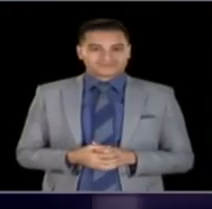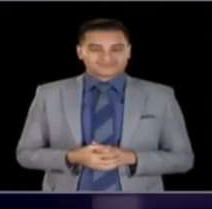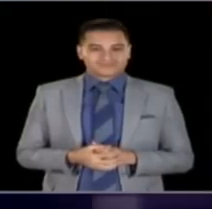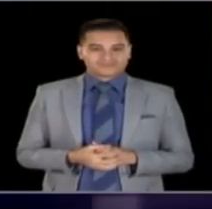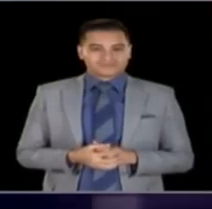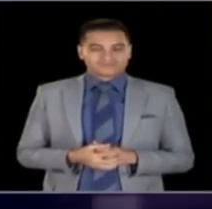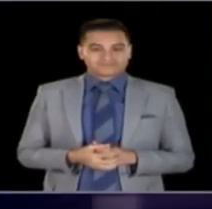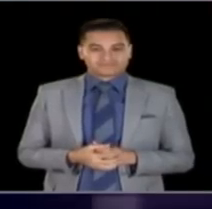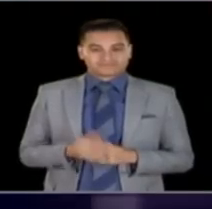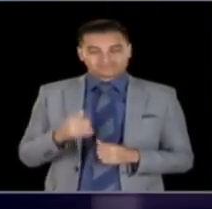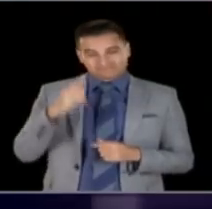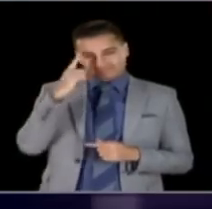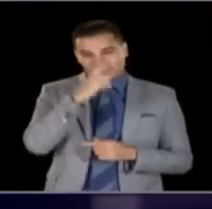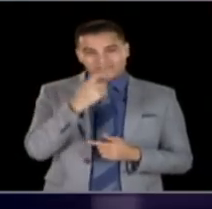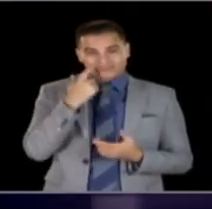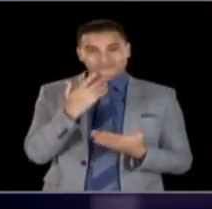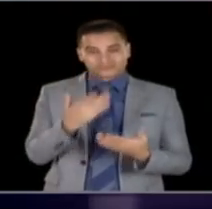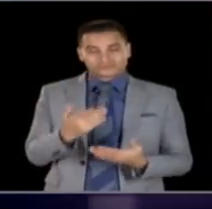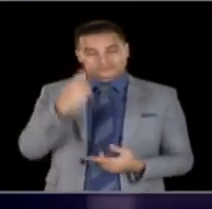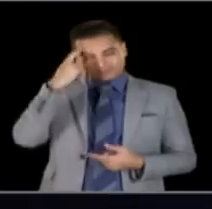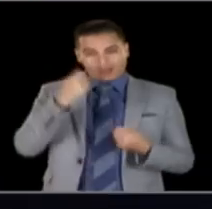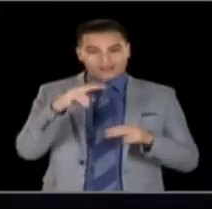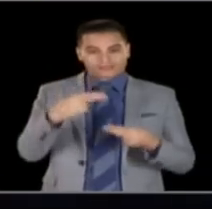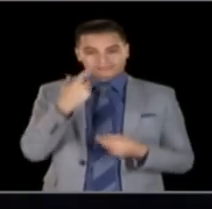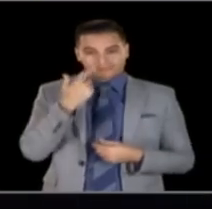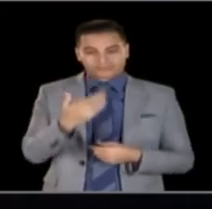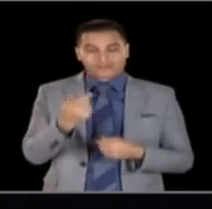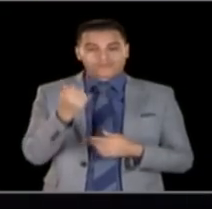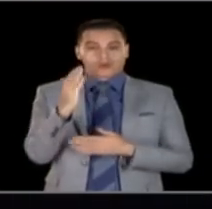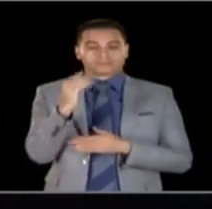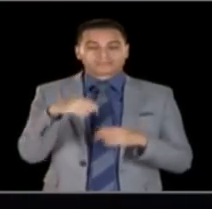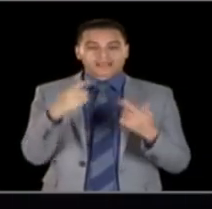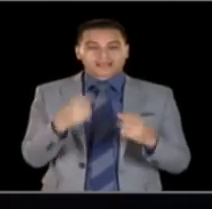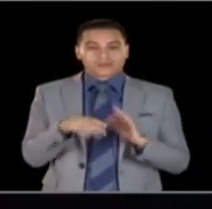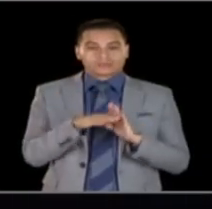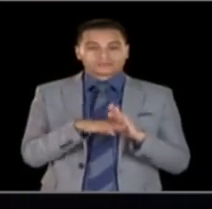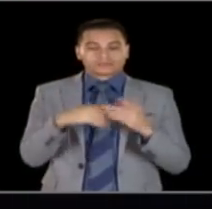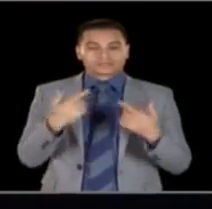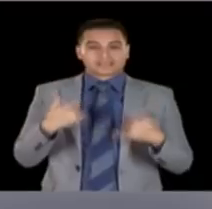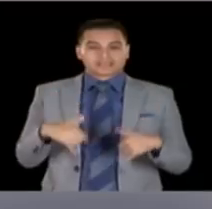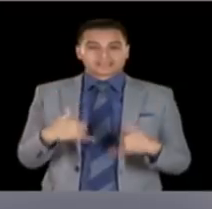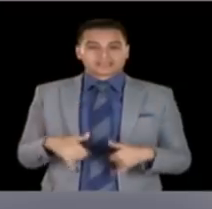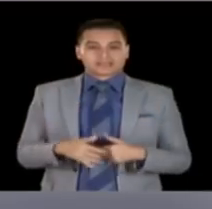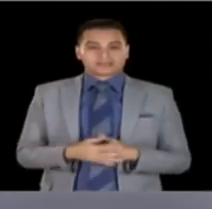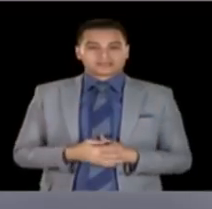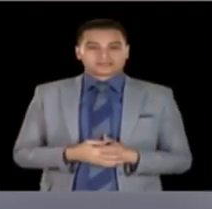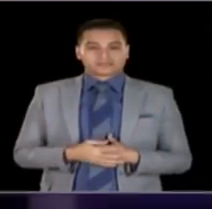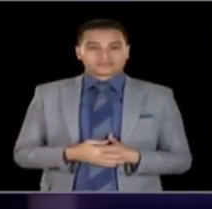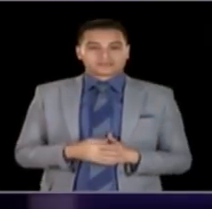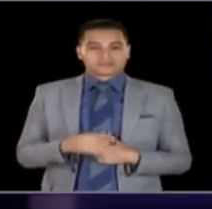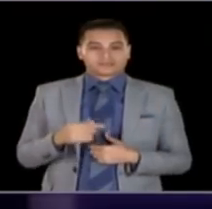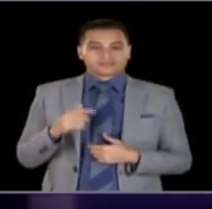طبعا. تحت الضغط كاونتر. ما هي العملة الرسمية لدولة الجزائر؟